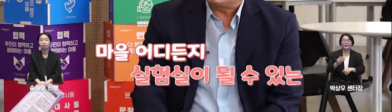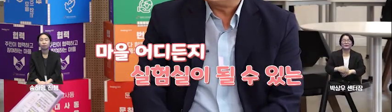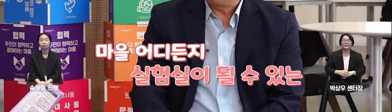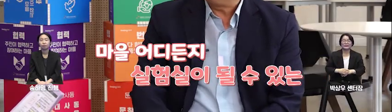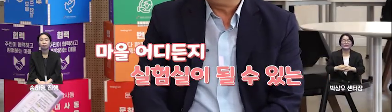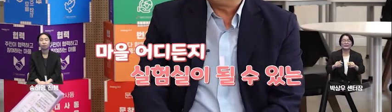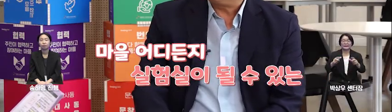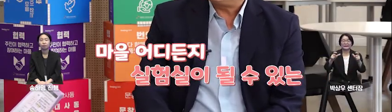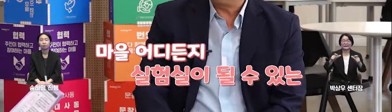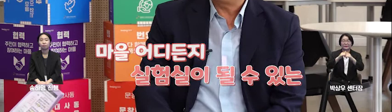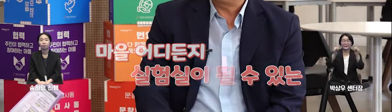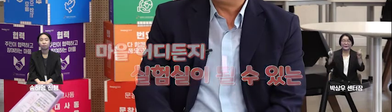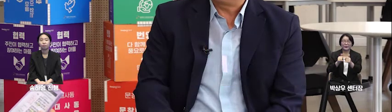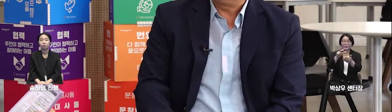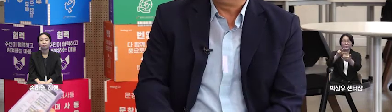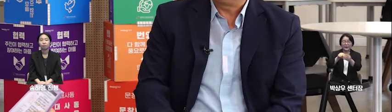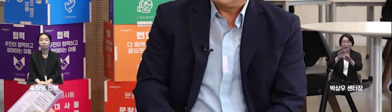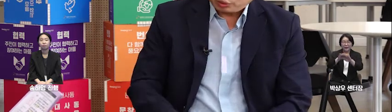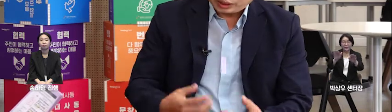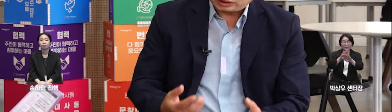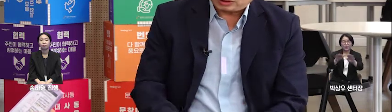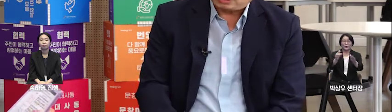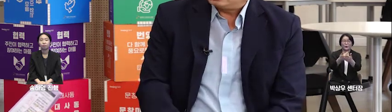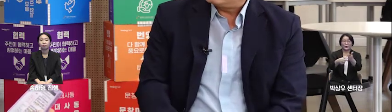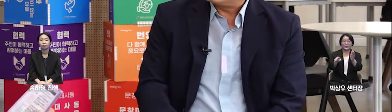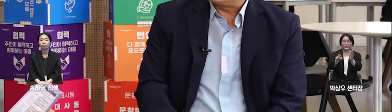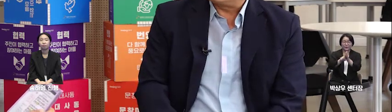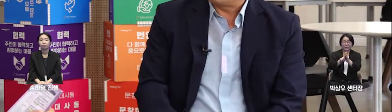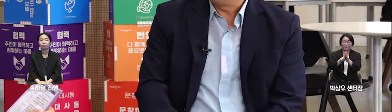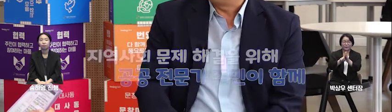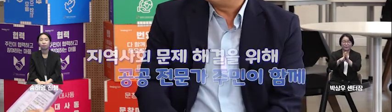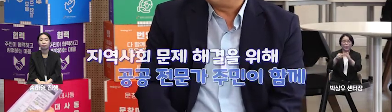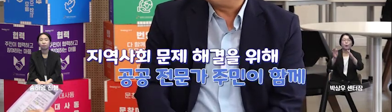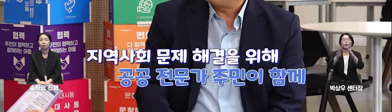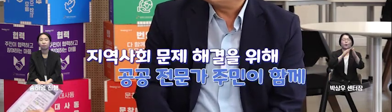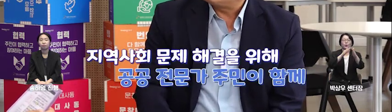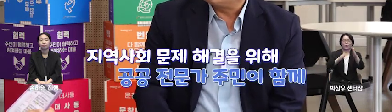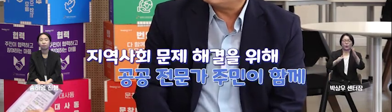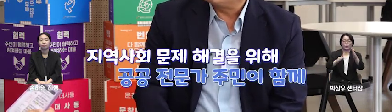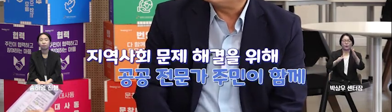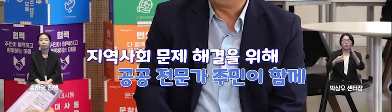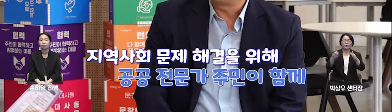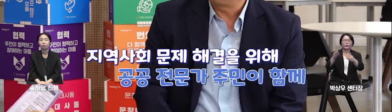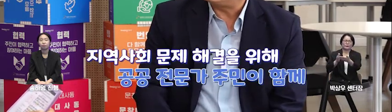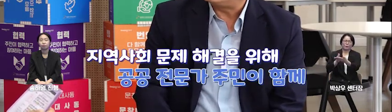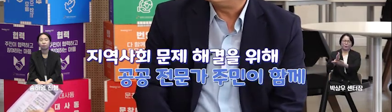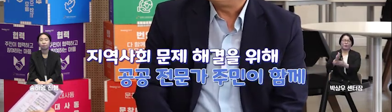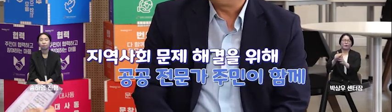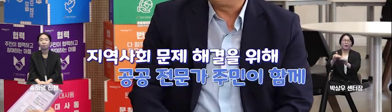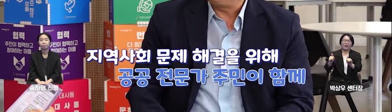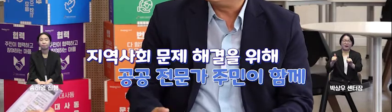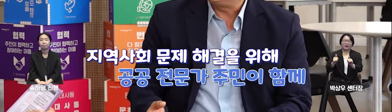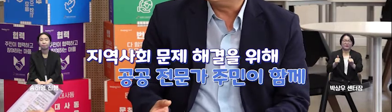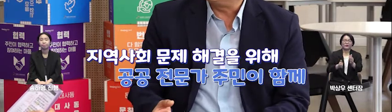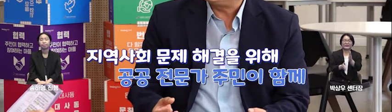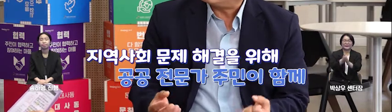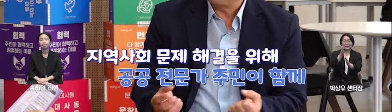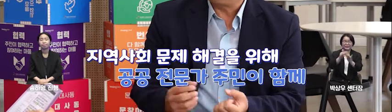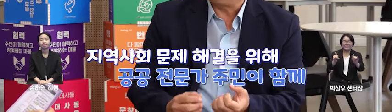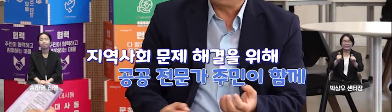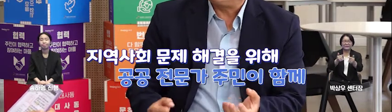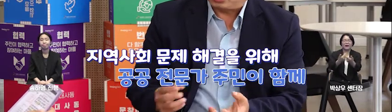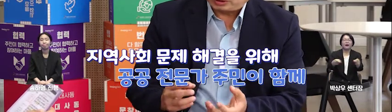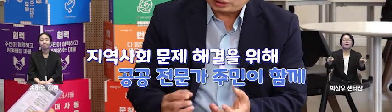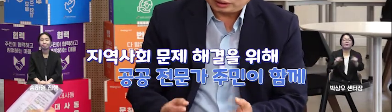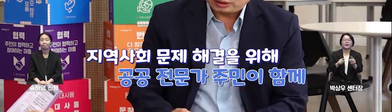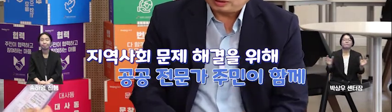우리 지역사회 문제 해결을 위해서 그 공공과 또 전문가 또 주민들이